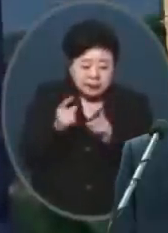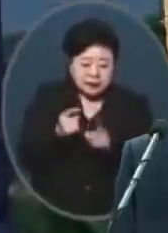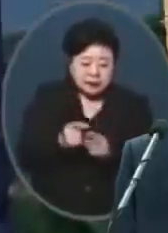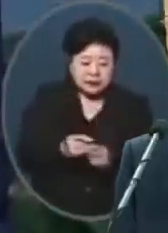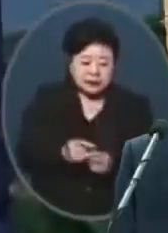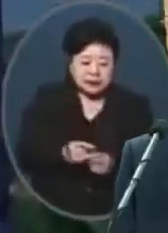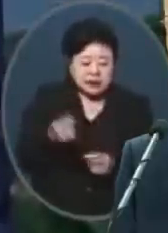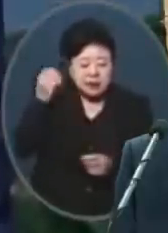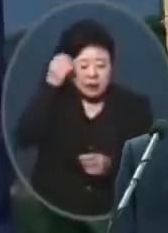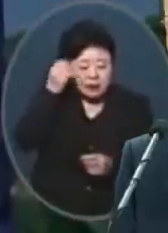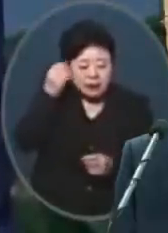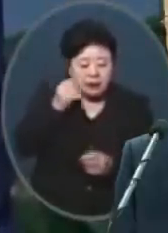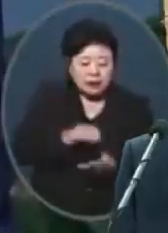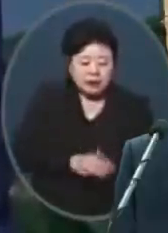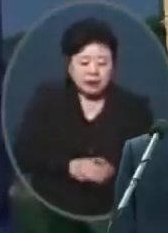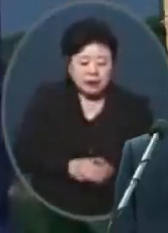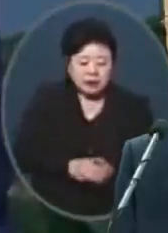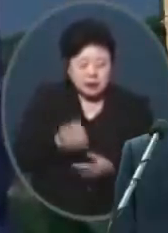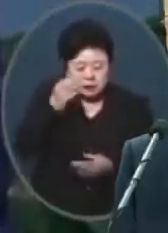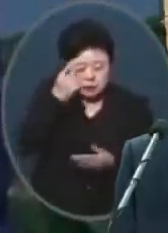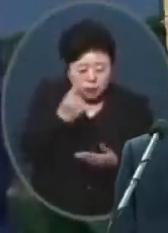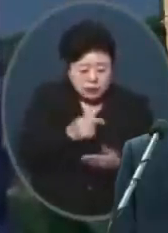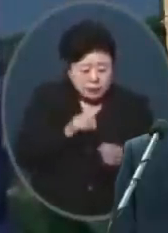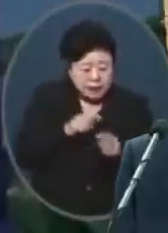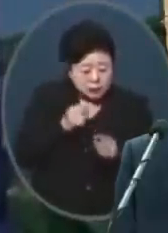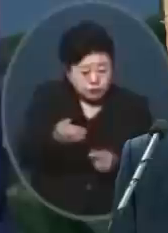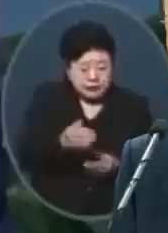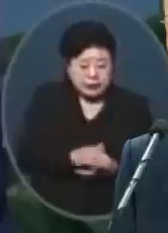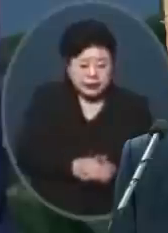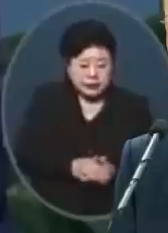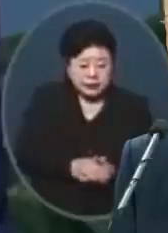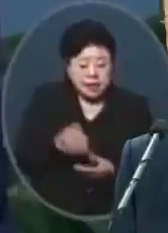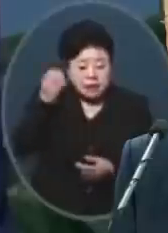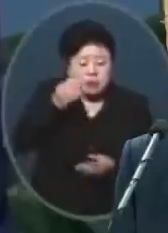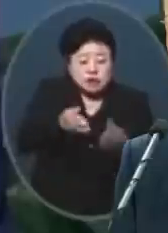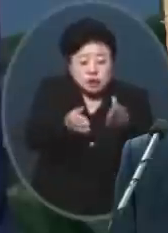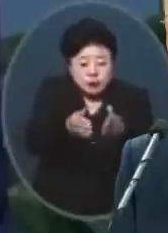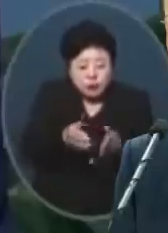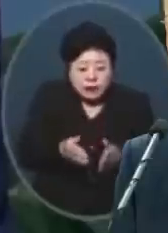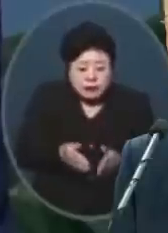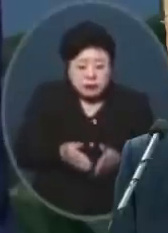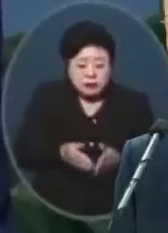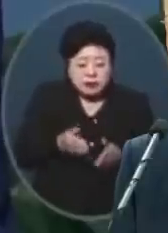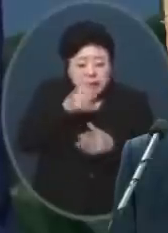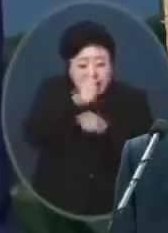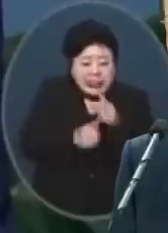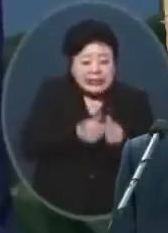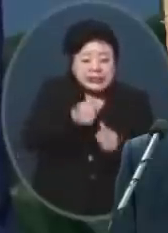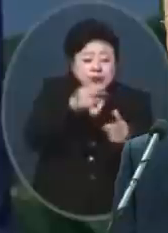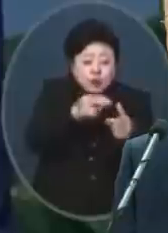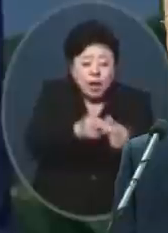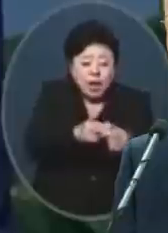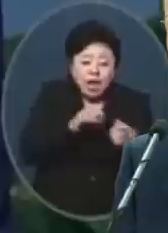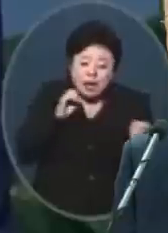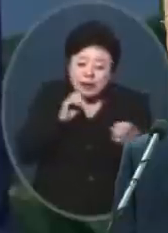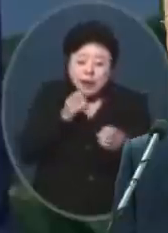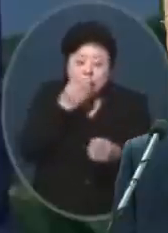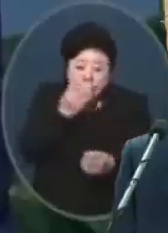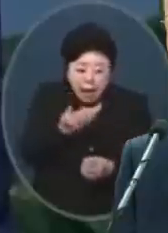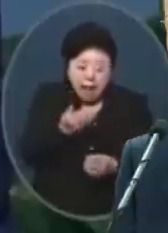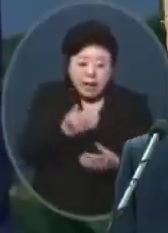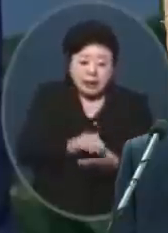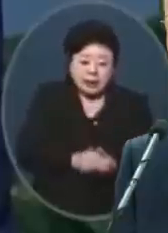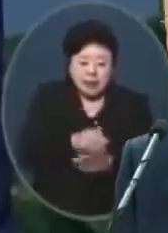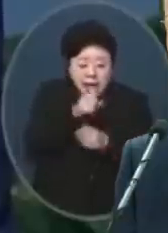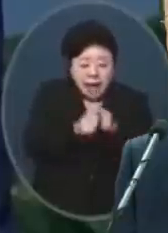영속에 바람 같은 성령이 와서 계심으로 생명을 통해서 하나님과 대화할 수가 있고